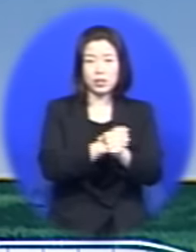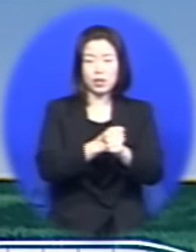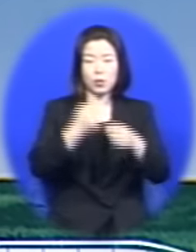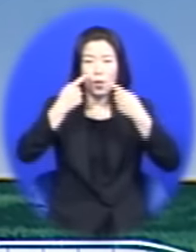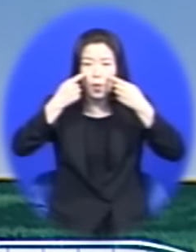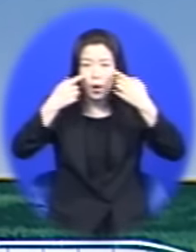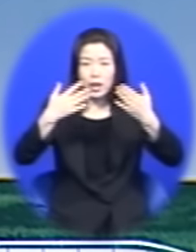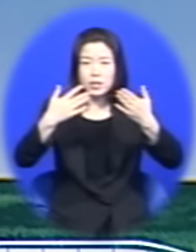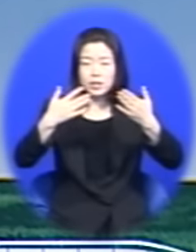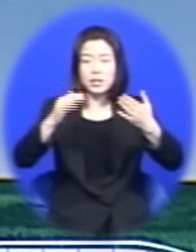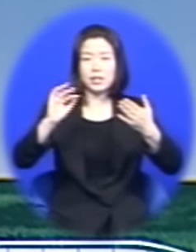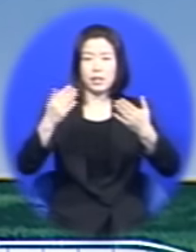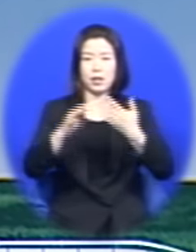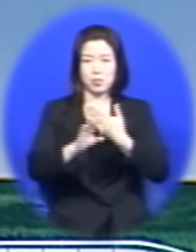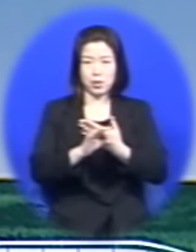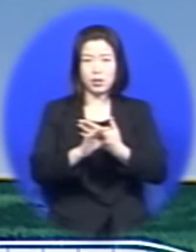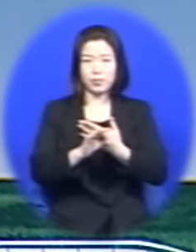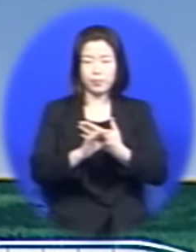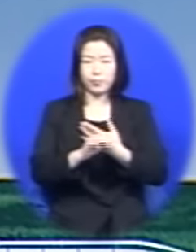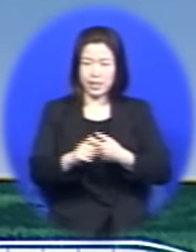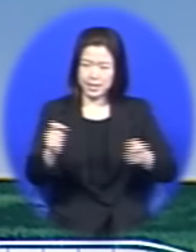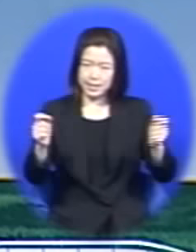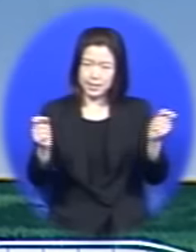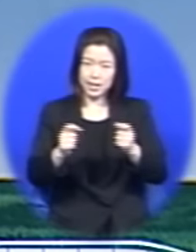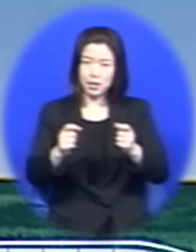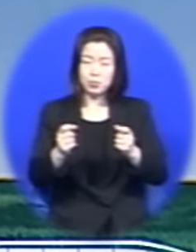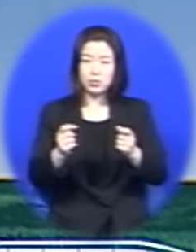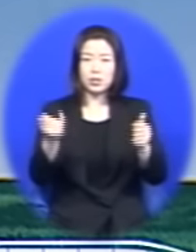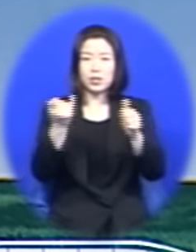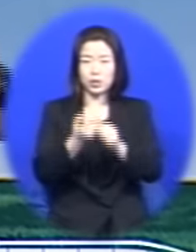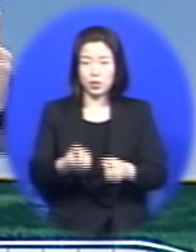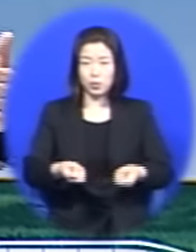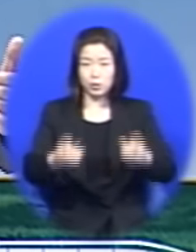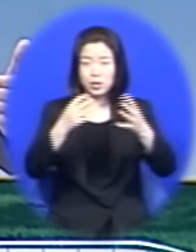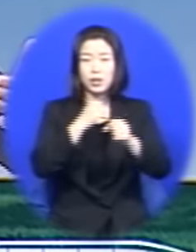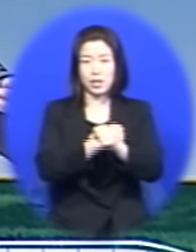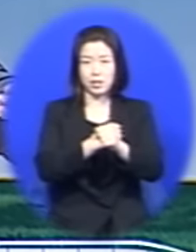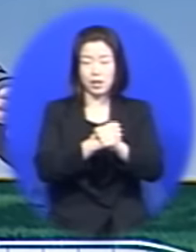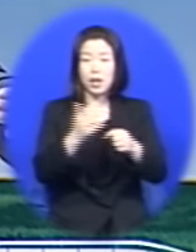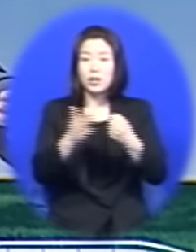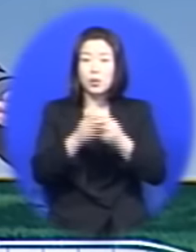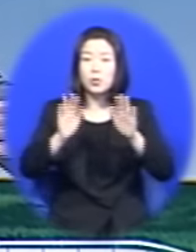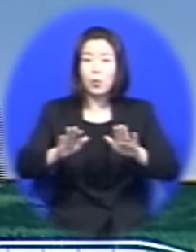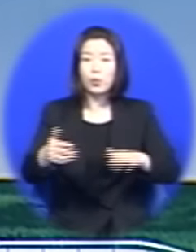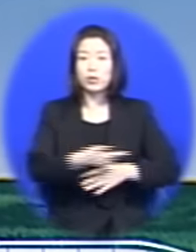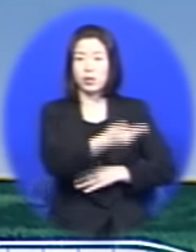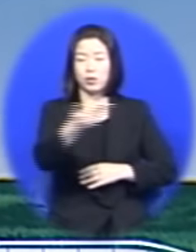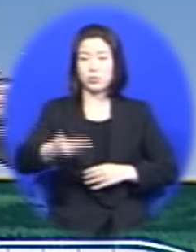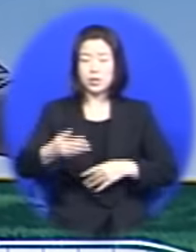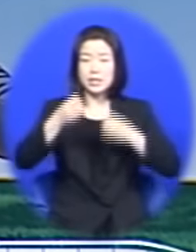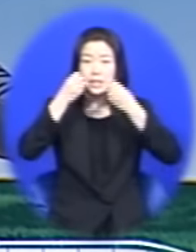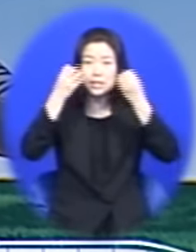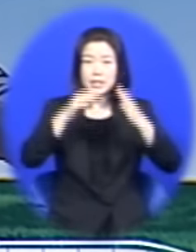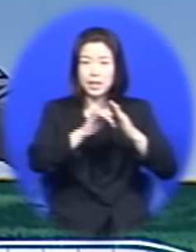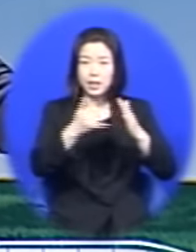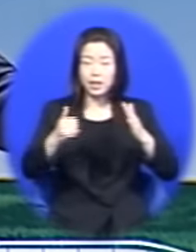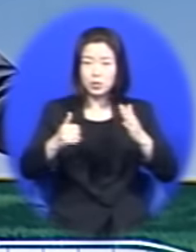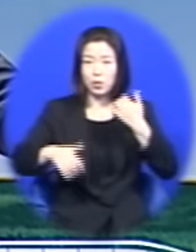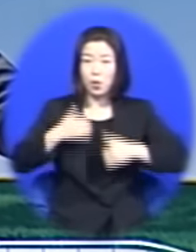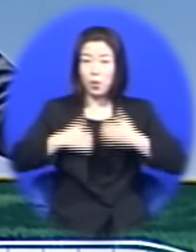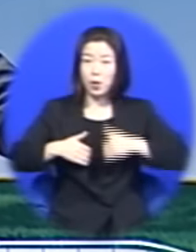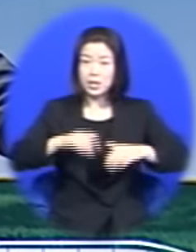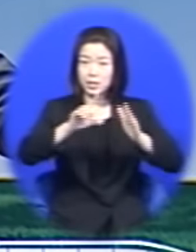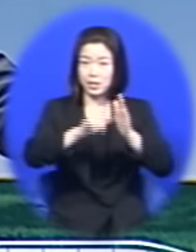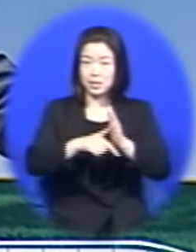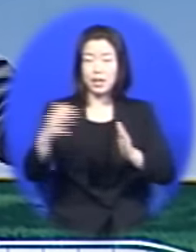확실히 되면 아주 짧은 결혼식이라도 합시다. 그래서 오늘 여러분들이 새가족 환영의 시간을 가진